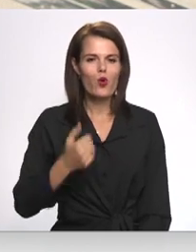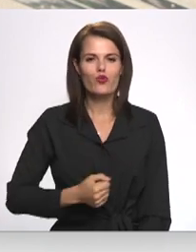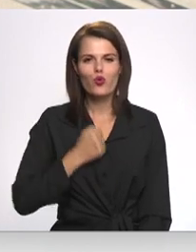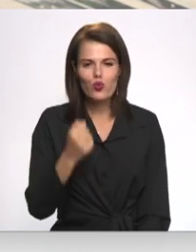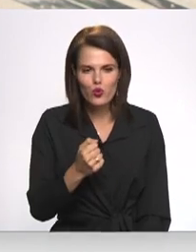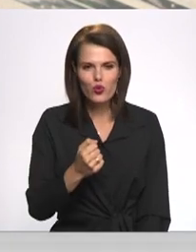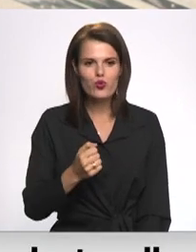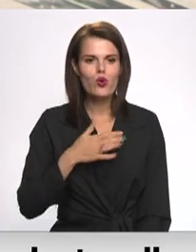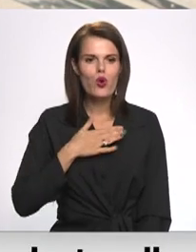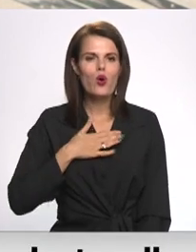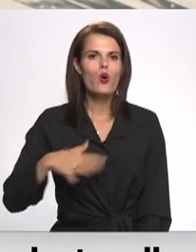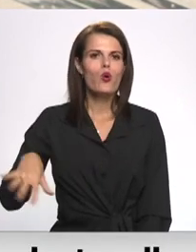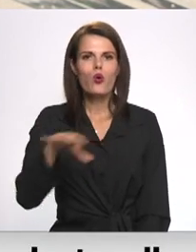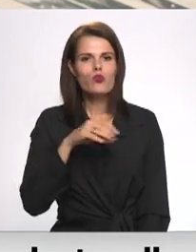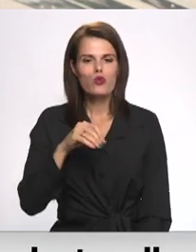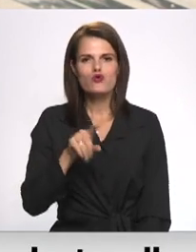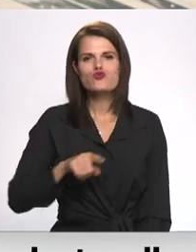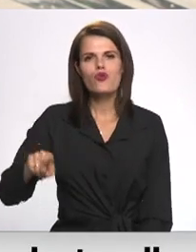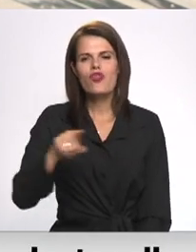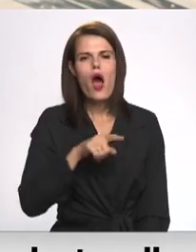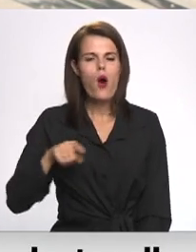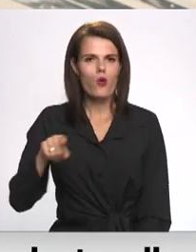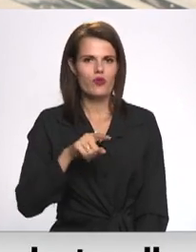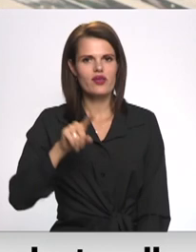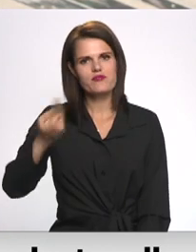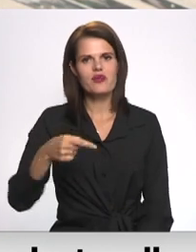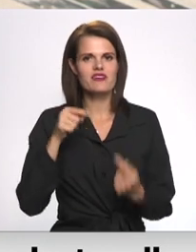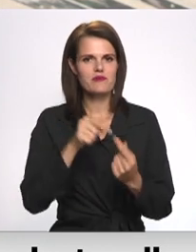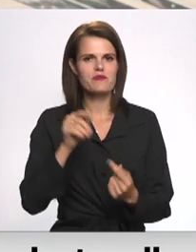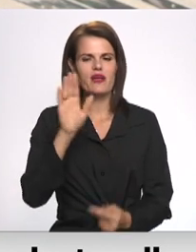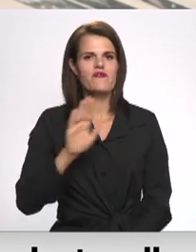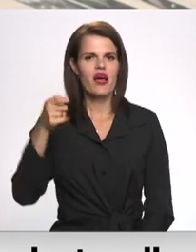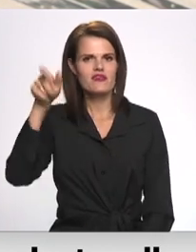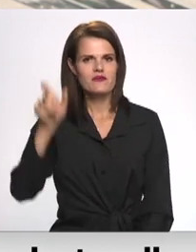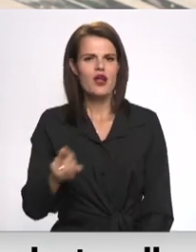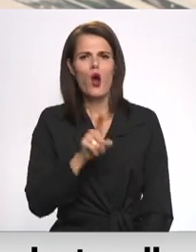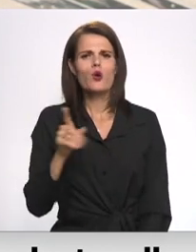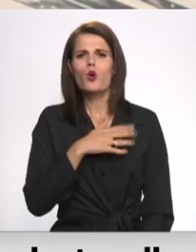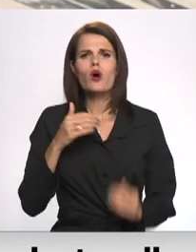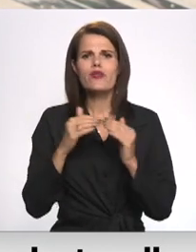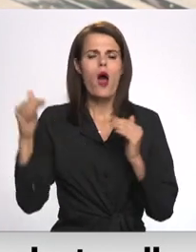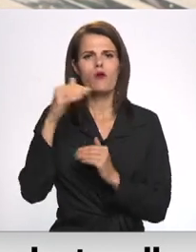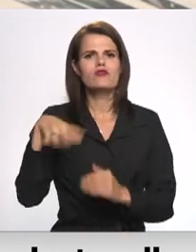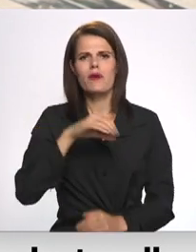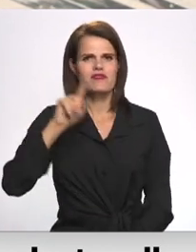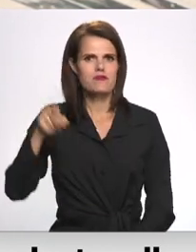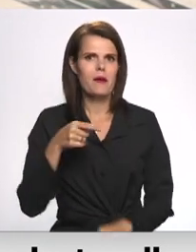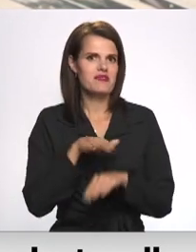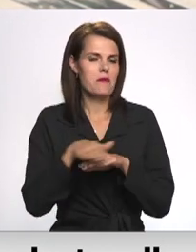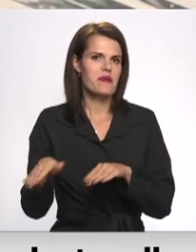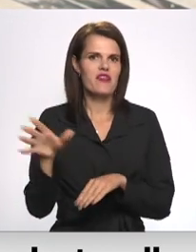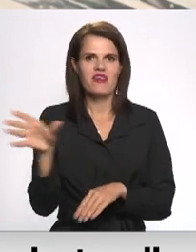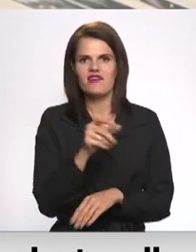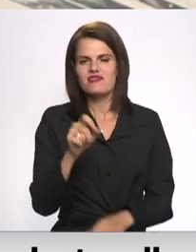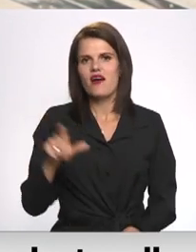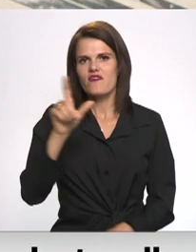mūsu nācijas un iedzīvotāju prasības pret valsts prezidentu ir ārkārtīgi augstas. Ja, mēs no viņa pieprasām pilnīgi visu. Es pat teiktu, ka pat